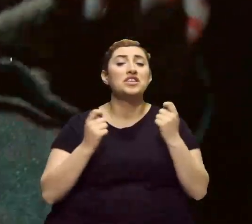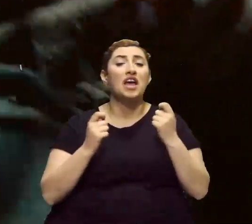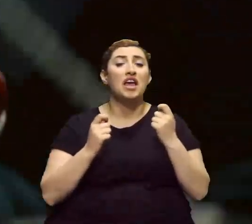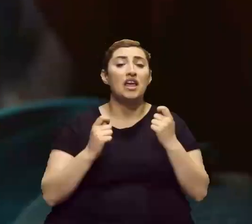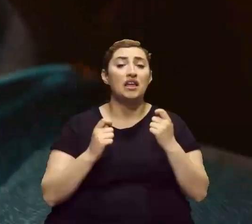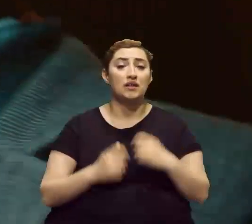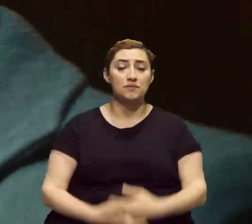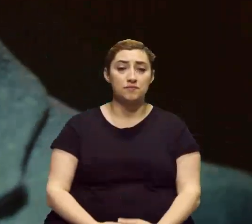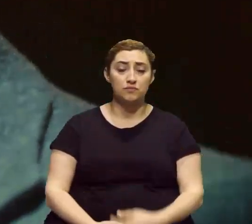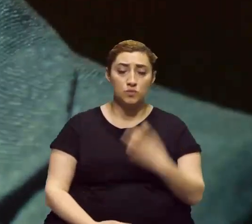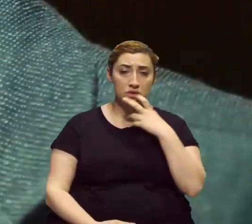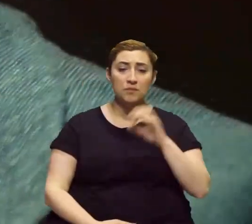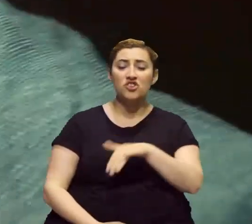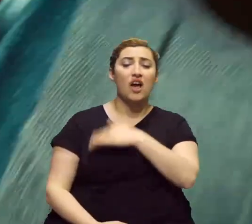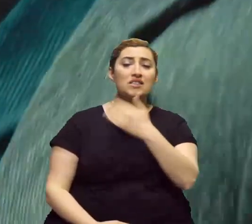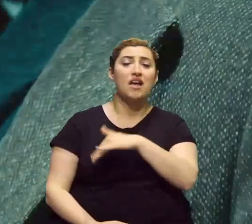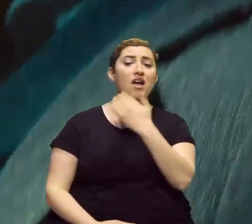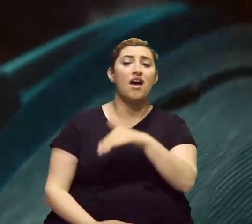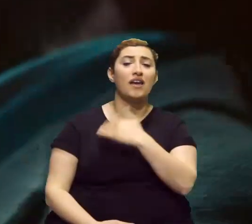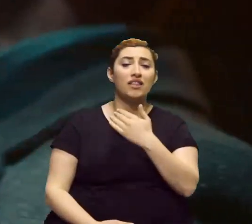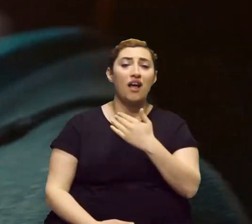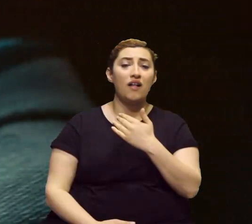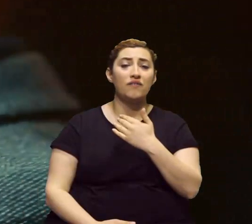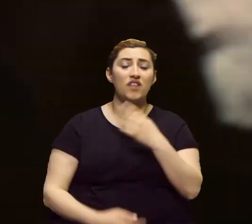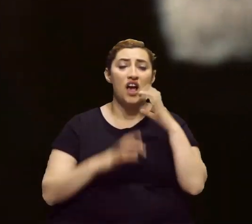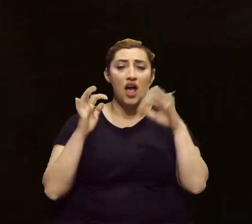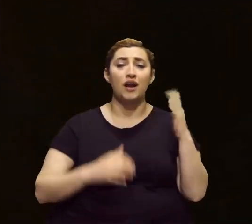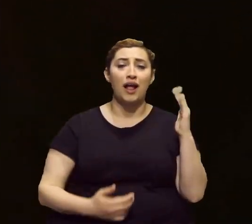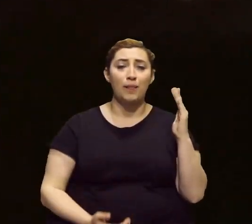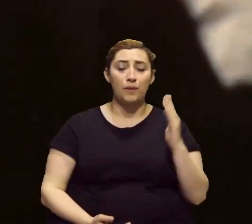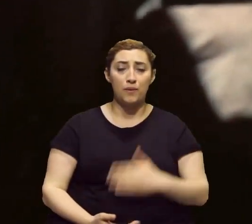Ben bir şey yapmadım. Galip Hogan Fethi'nin boynuna doladı. Tüm gücüyle sıkıyor. Kar